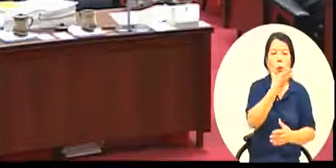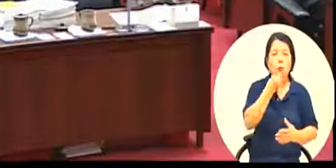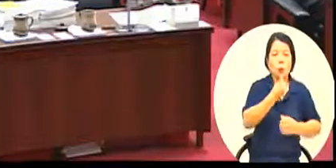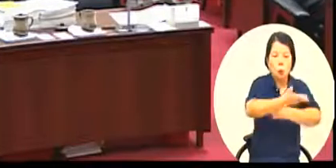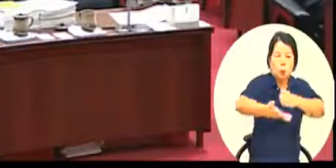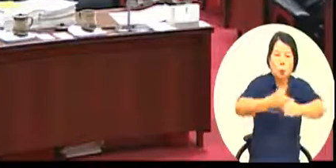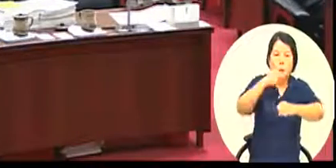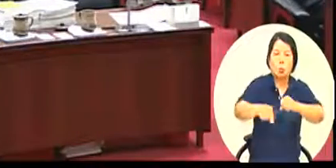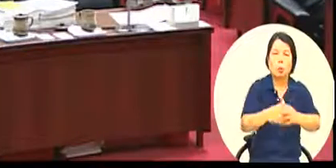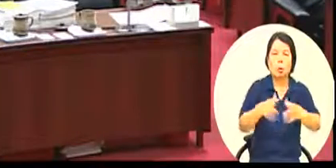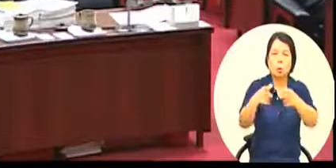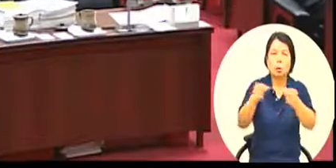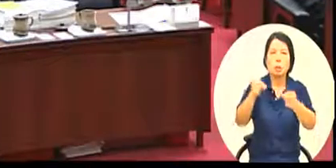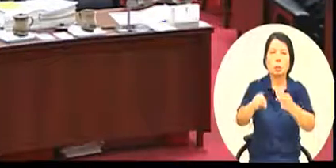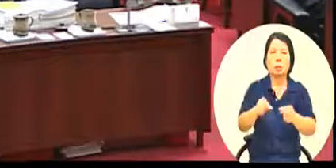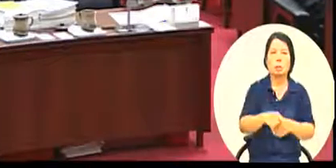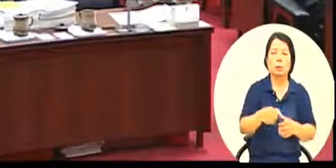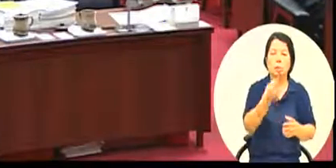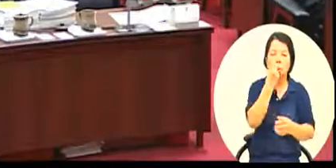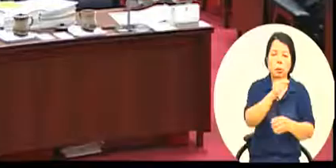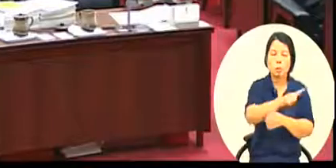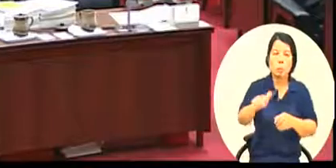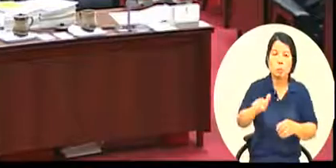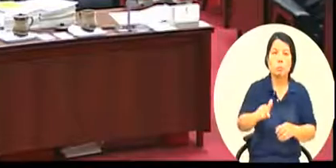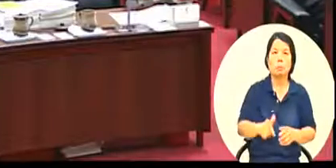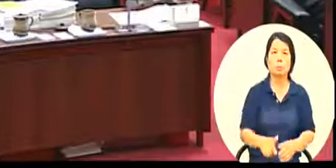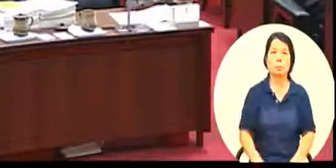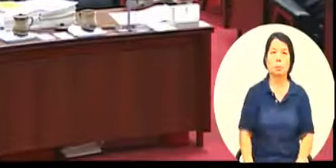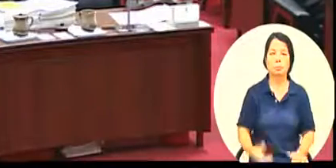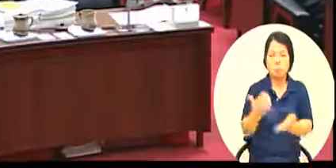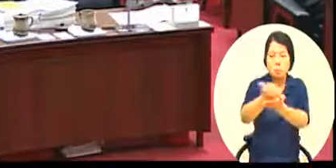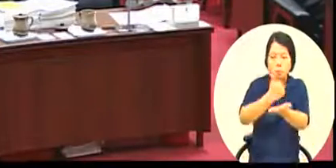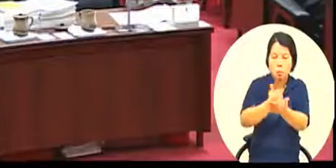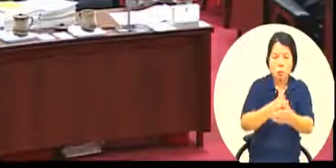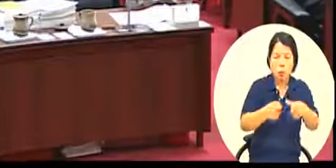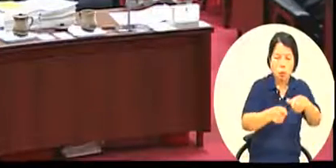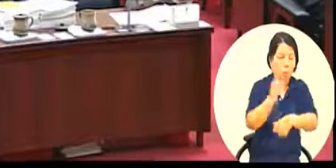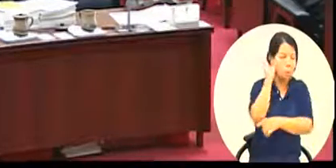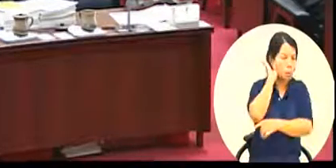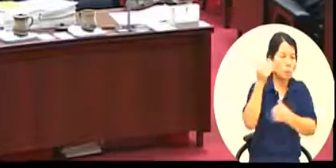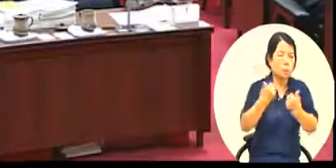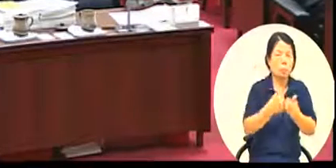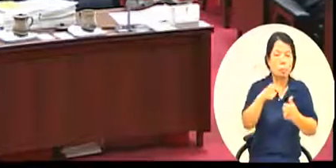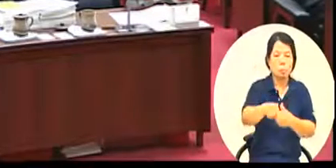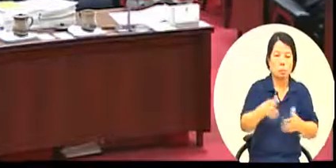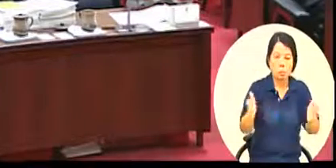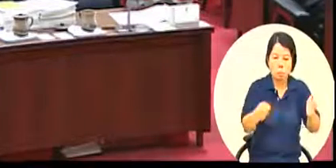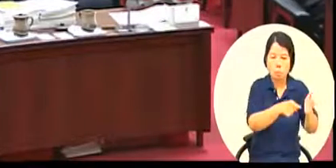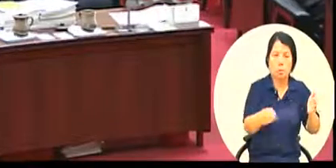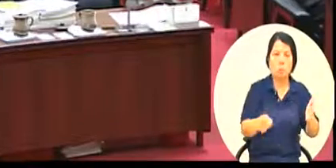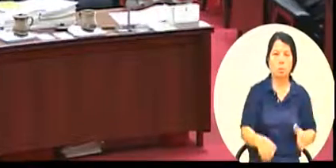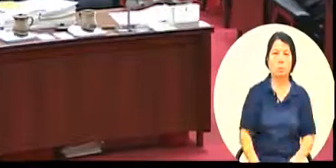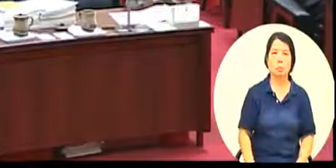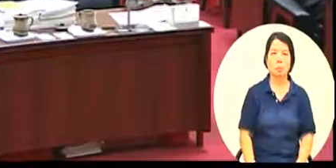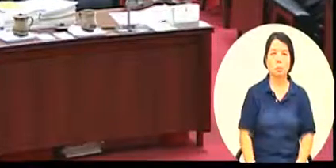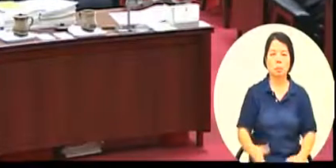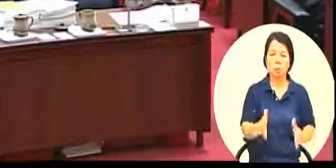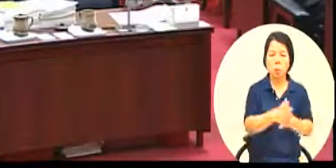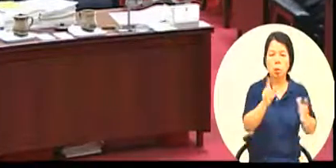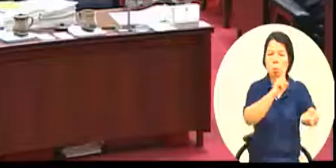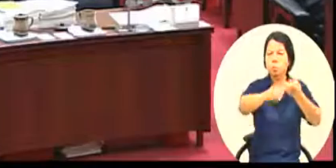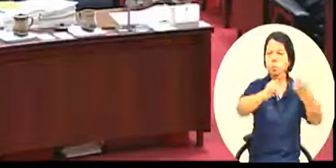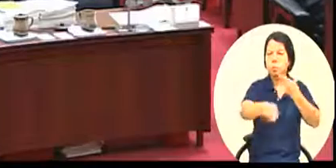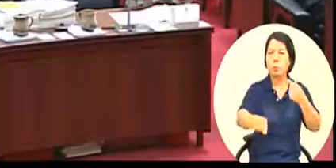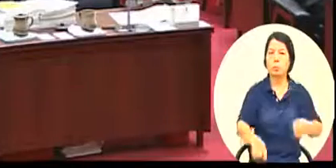成日本食品书台公听会。这个中间我们来讲的话，牛头不对马